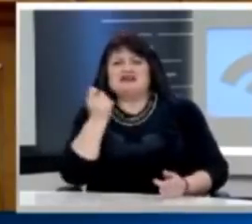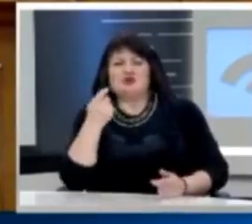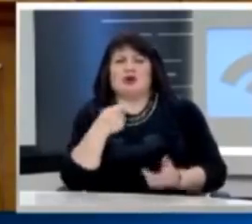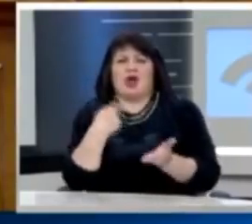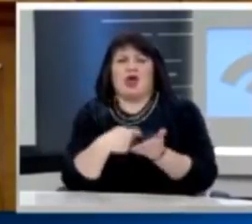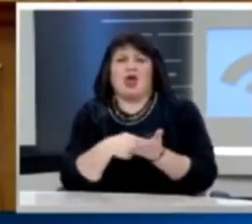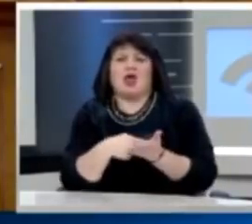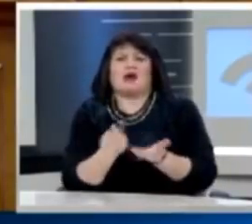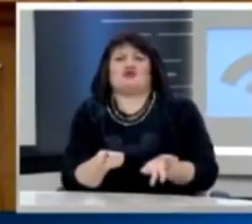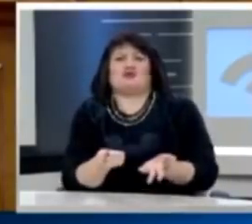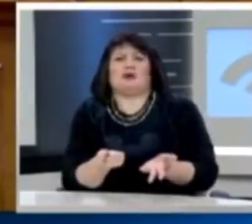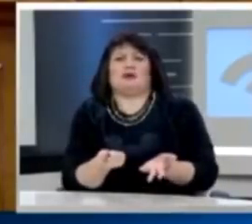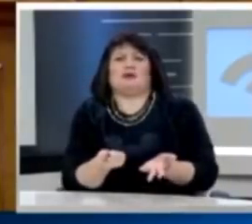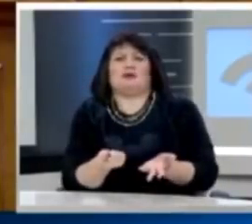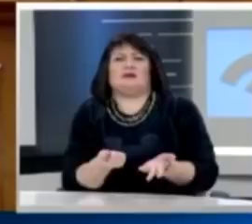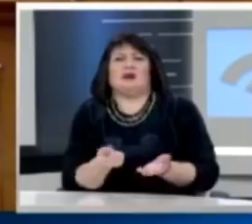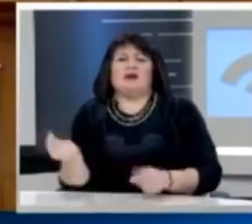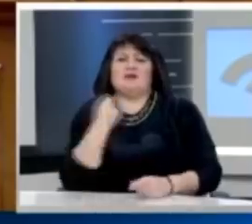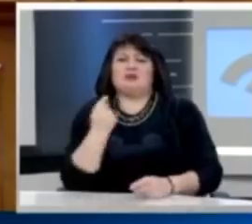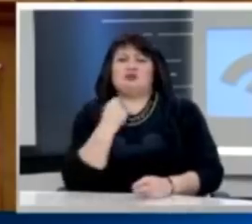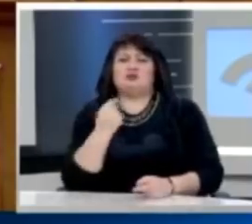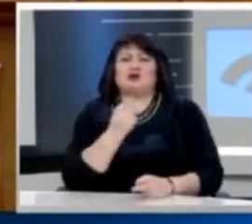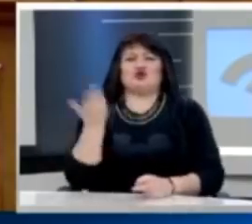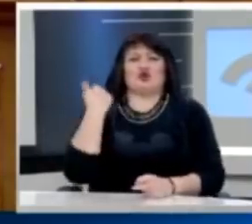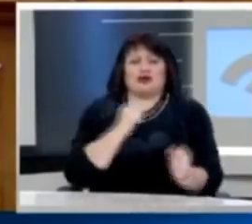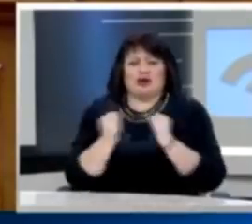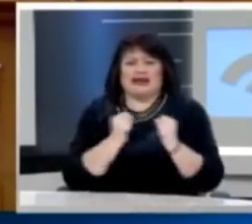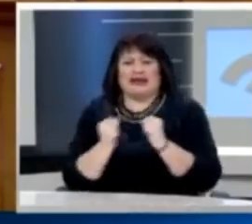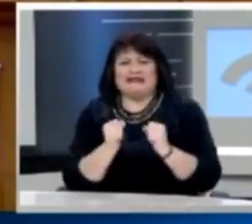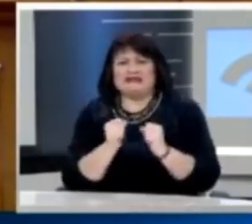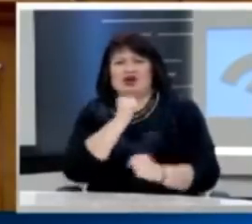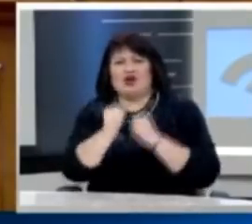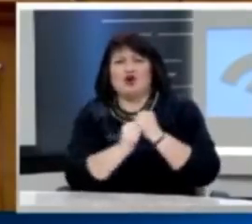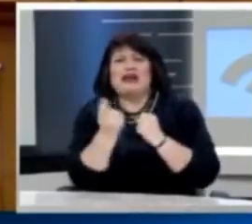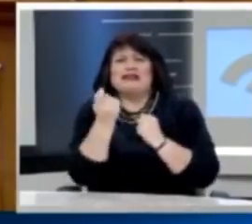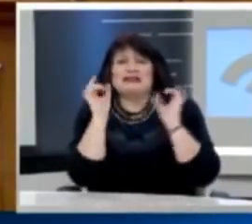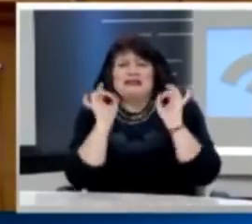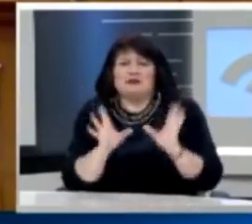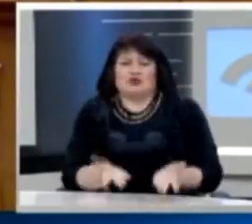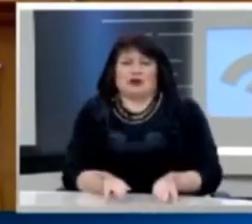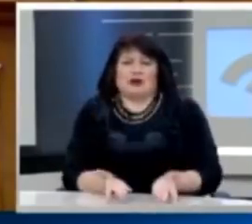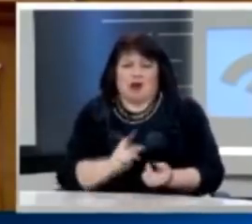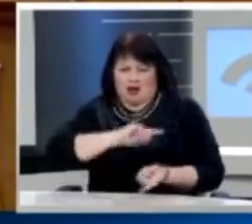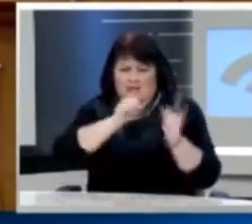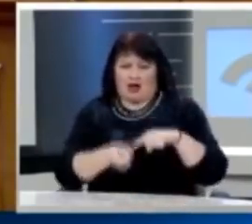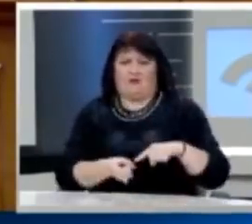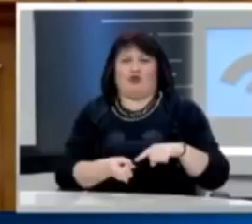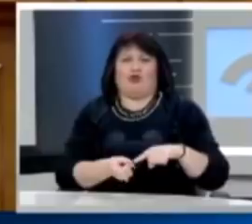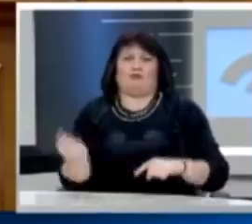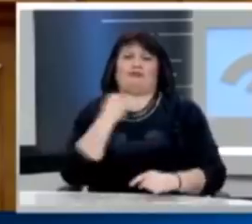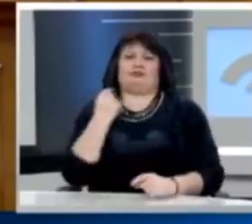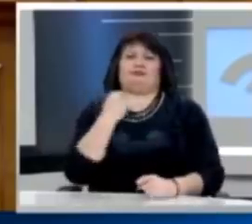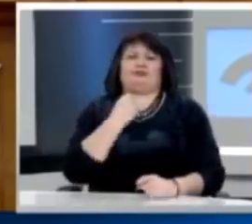συνταξιούχων ή τεράστιες απώλειες που είχαν στα χρόνια της κρίσης, ούτε κατά το ελάχιστο. Το ακριβώς αντίθετο.